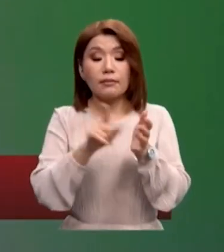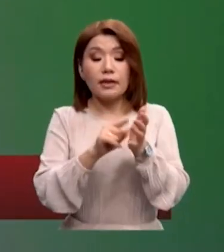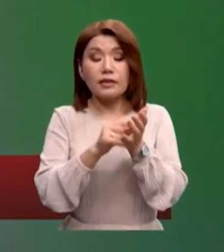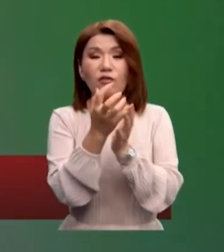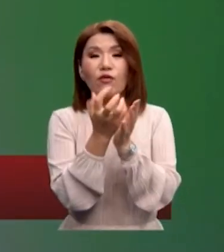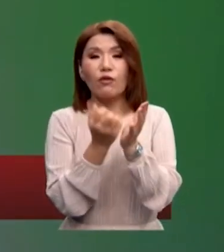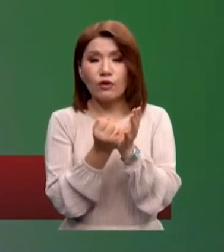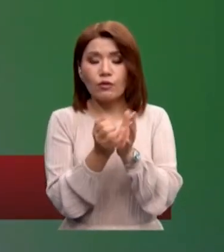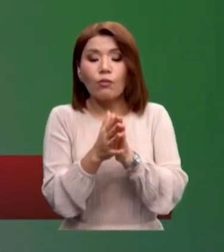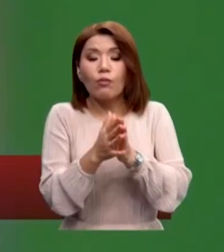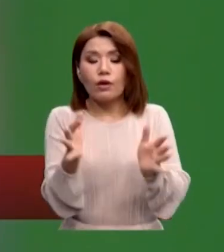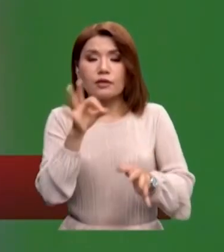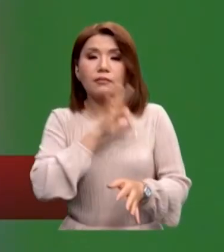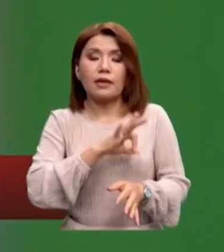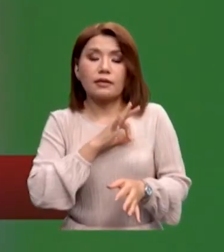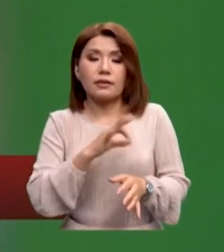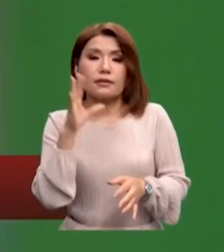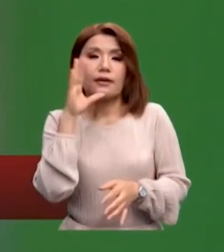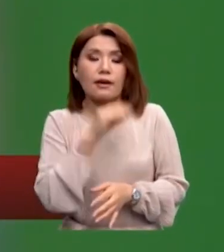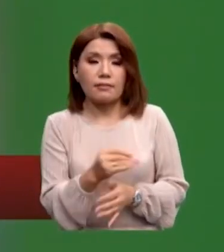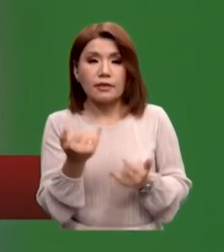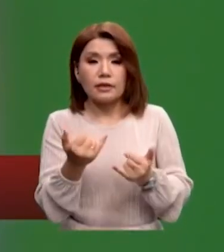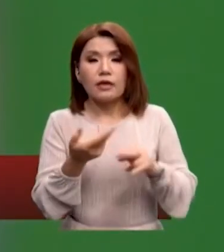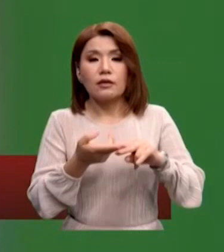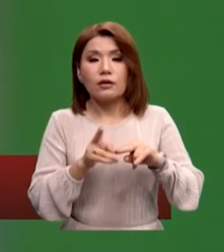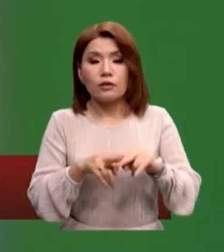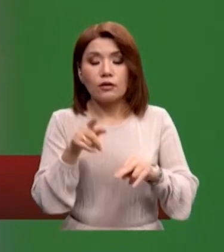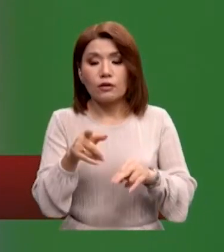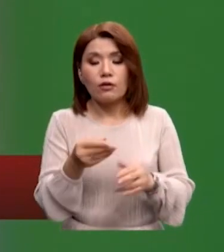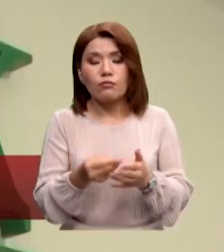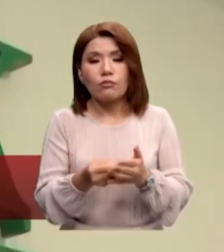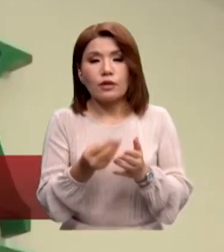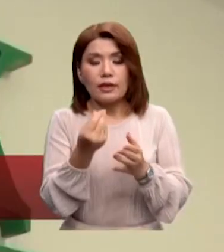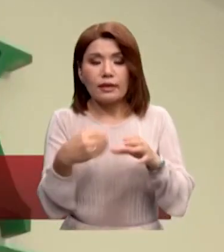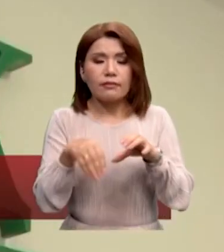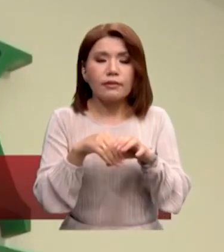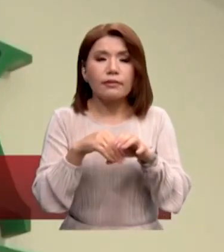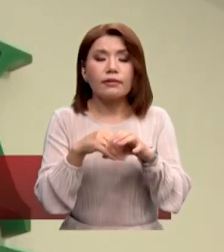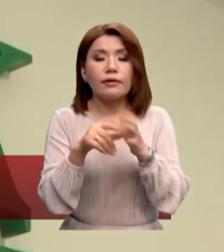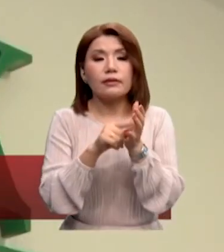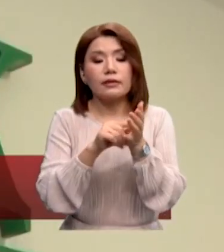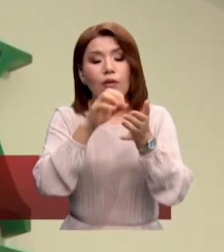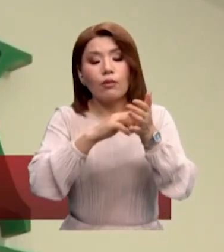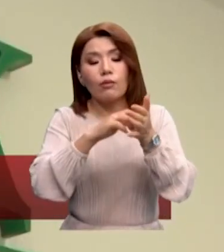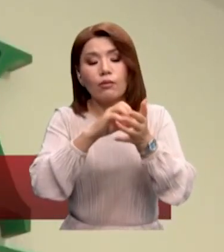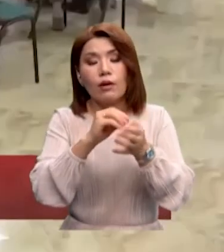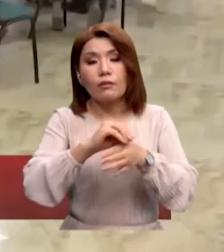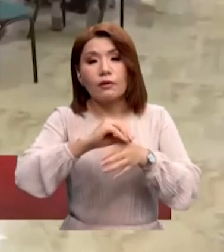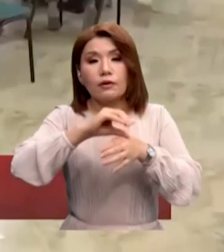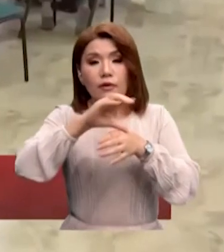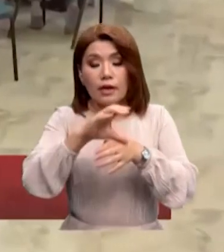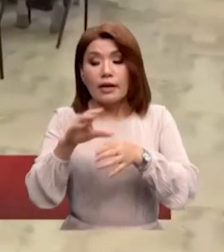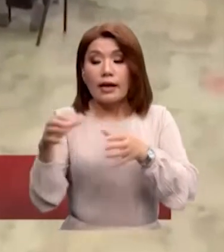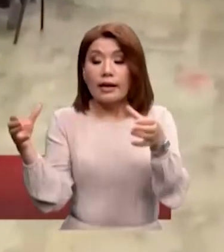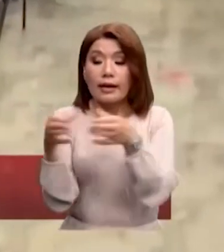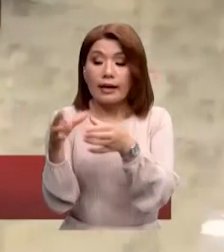қорындағы жинағынан көбірек пайда табуға мүмкіндік туды. Қамсыз қартыққа қомақты қаржы жинау үшін зейнетақы активтерін инвестициялық компанияларға